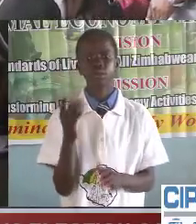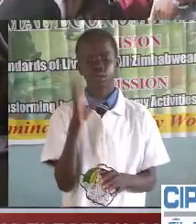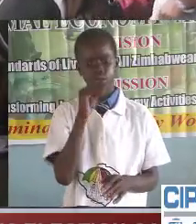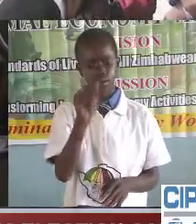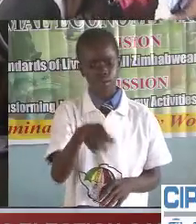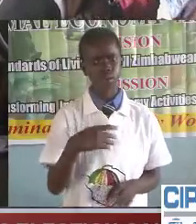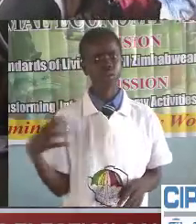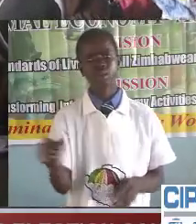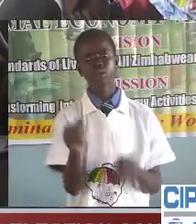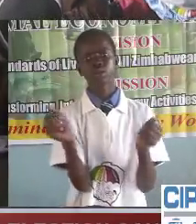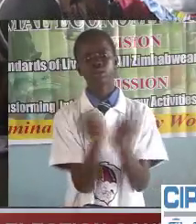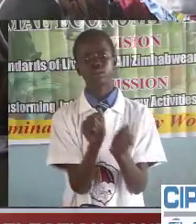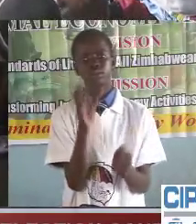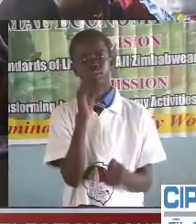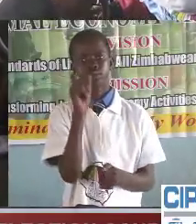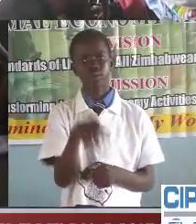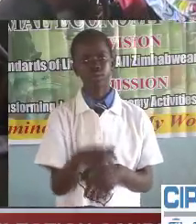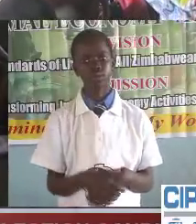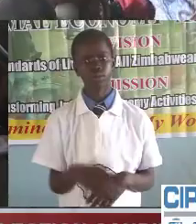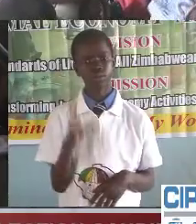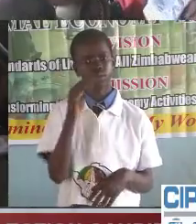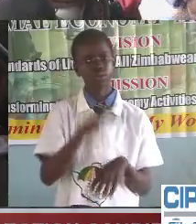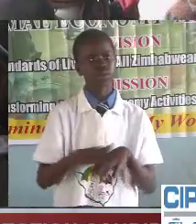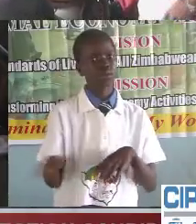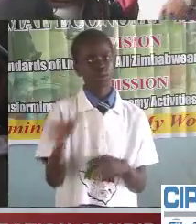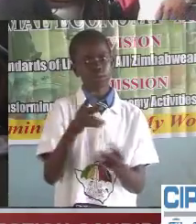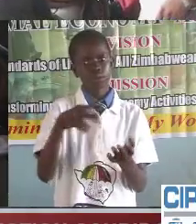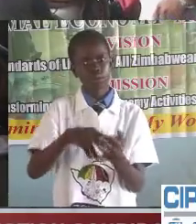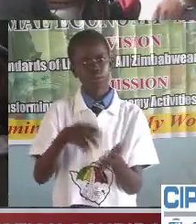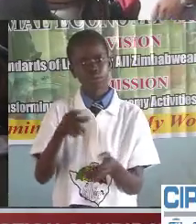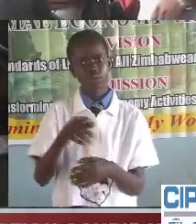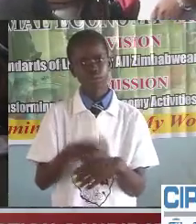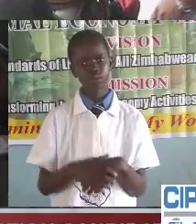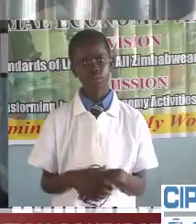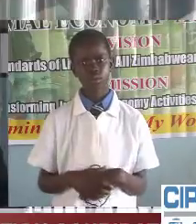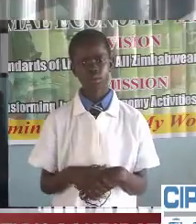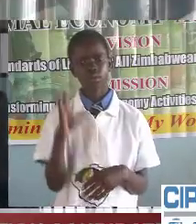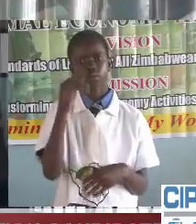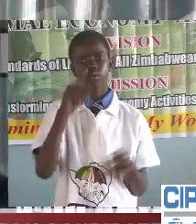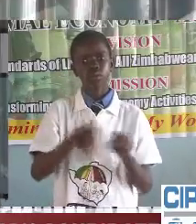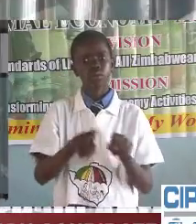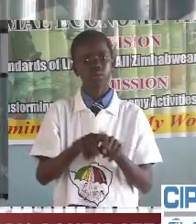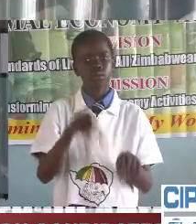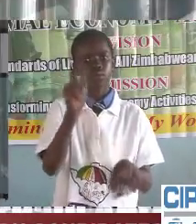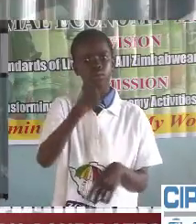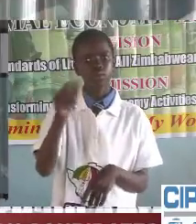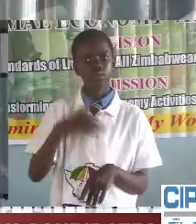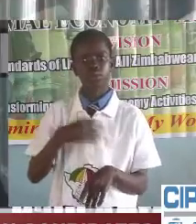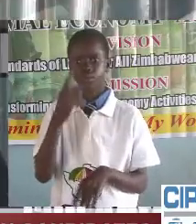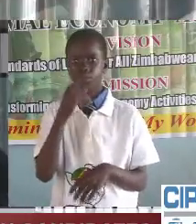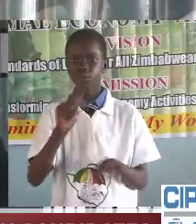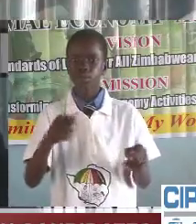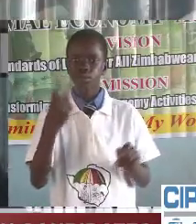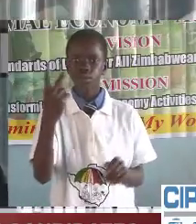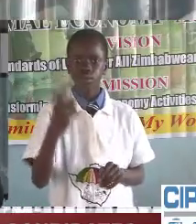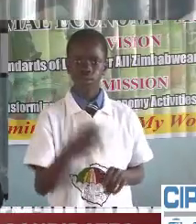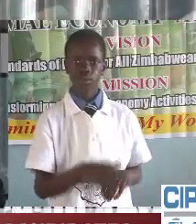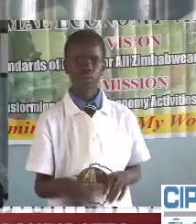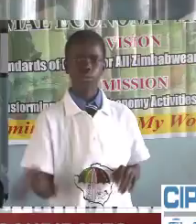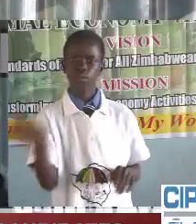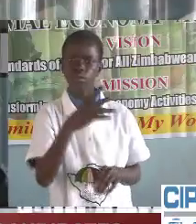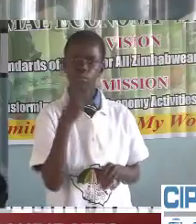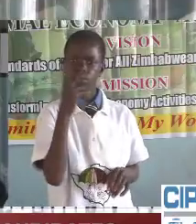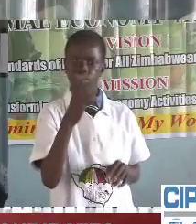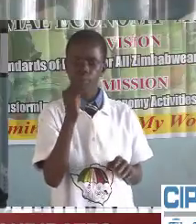Isusu sekanzo iri kupinda tiri kuda kumirira mavhenda vanhu vakaita saivava. Tichaona futi kuti